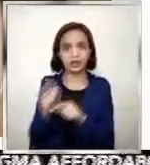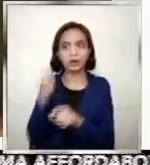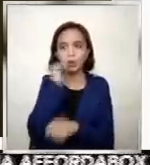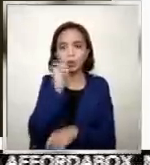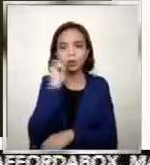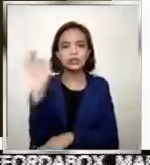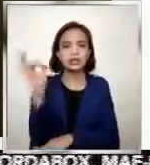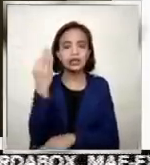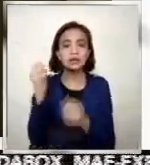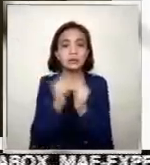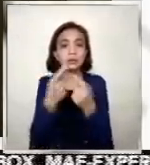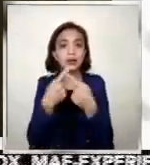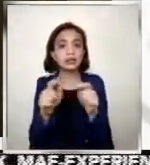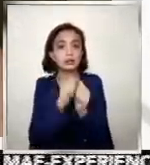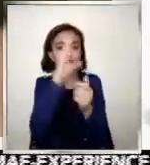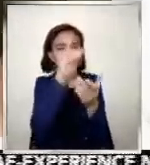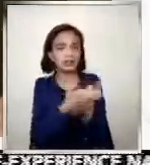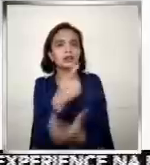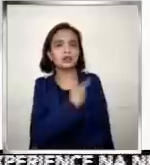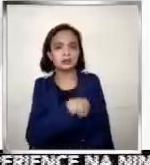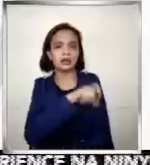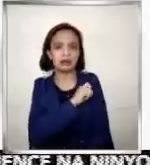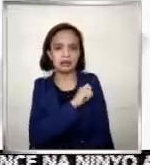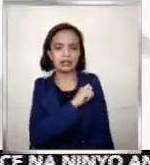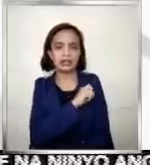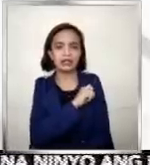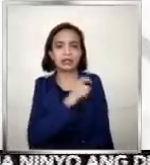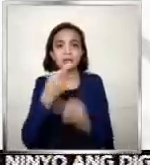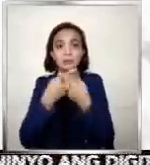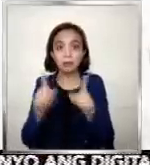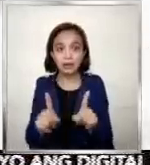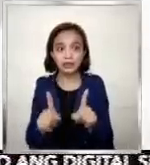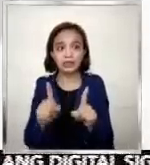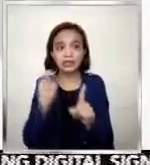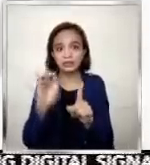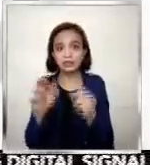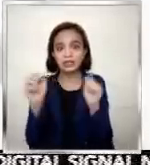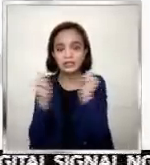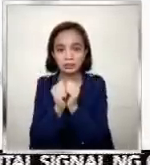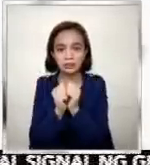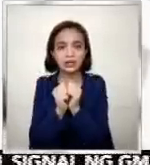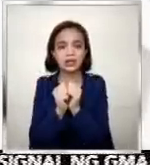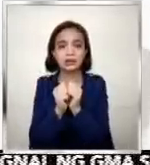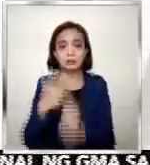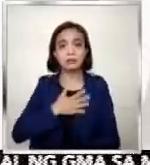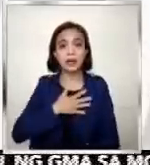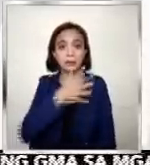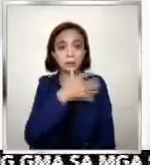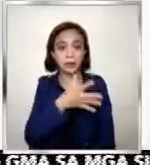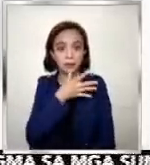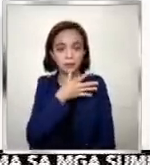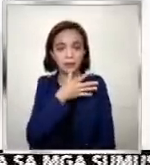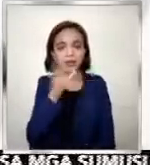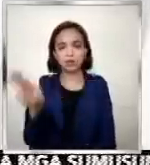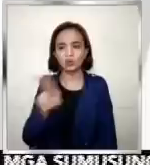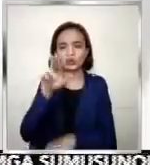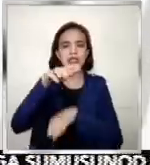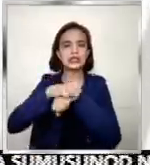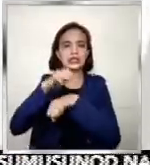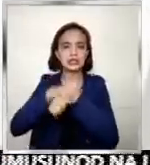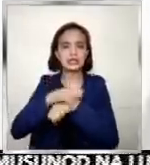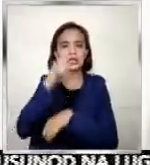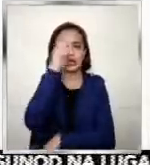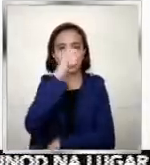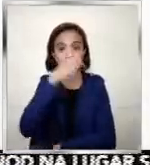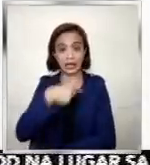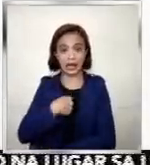Nico, puro Spanish. Pag kasama niya mga mom ko and everything, usually it's English, Tagalog. Ako naman I